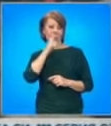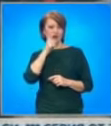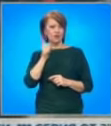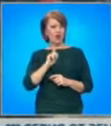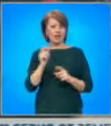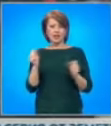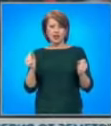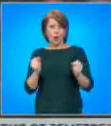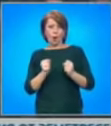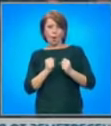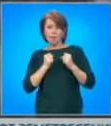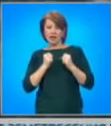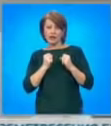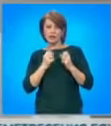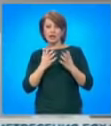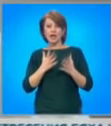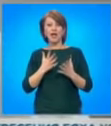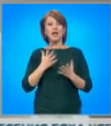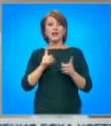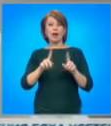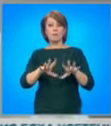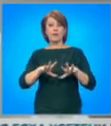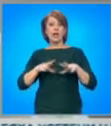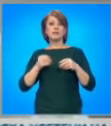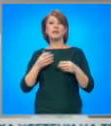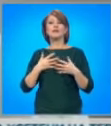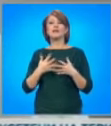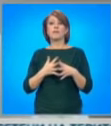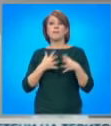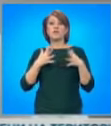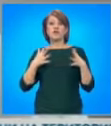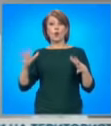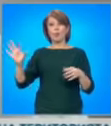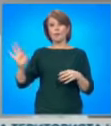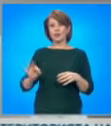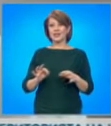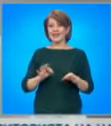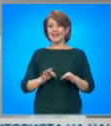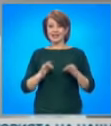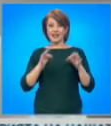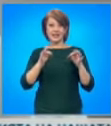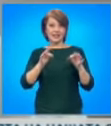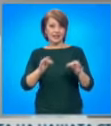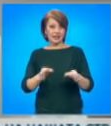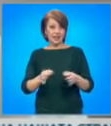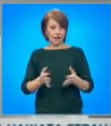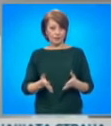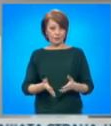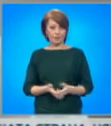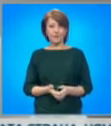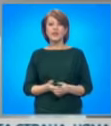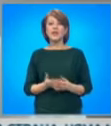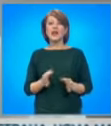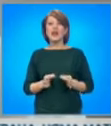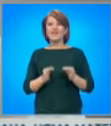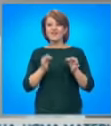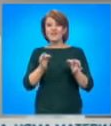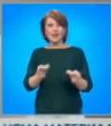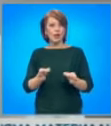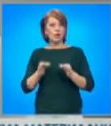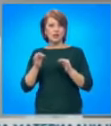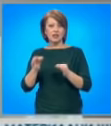че ще имате висок процент заразени. Не е в интерес на вируса да убие всички ние, защото така и той няма да оцелее. Вирусът